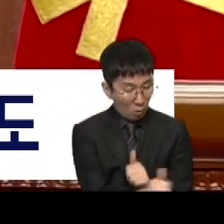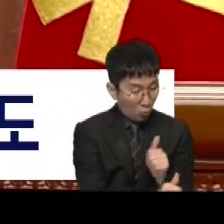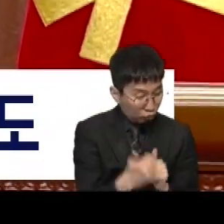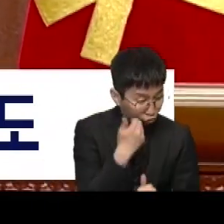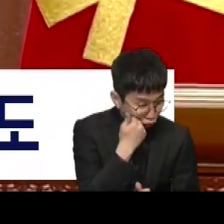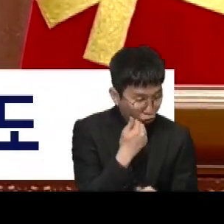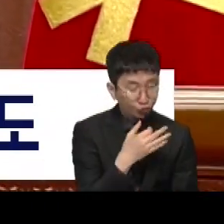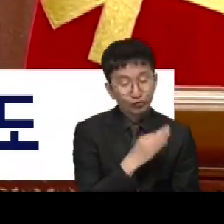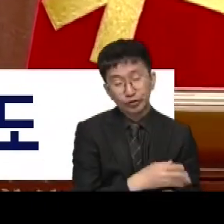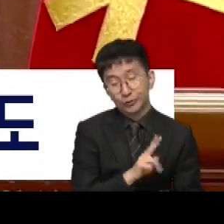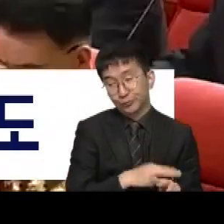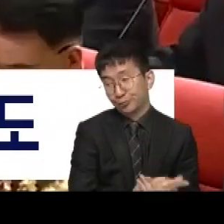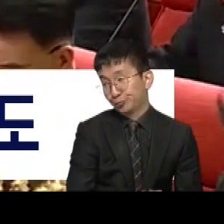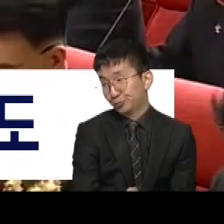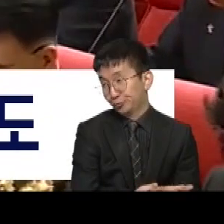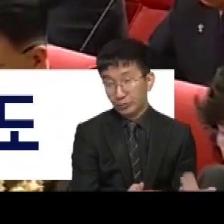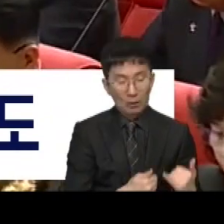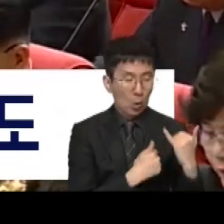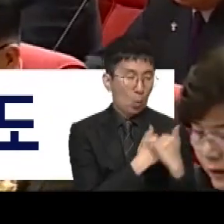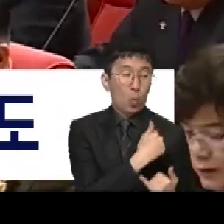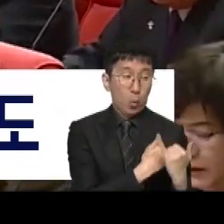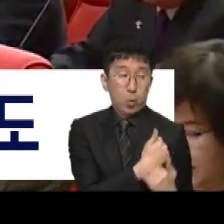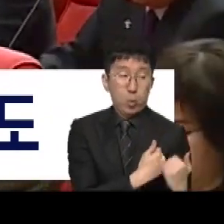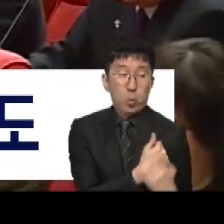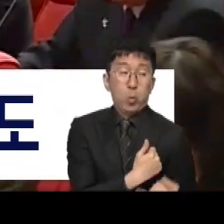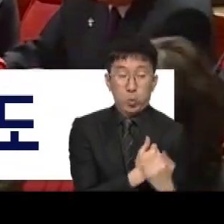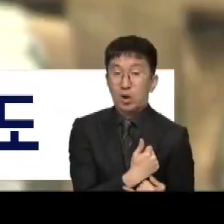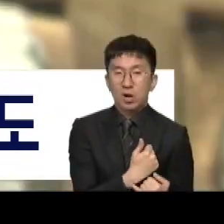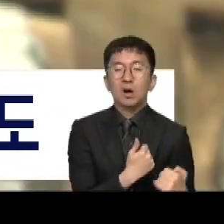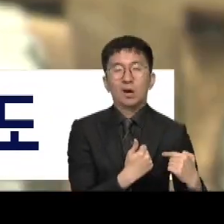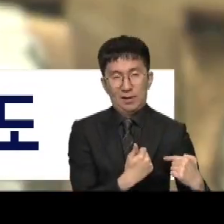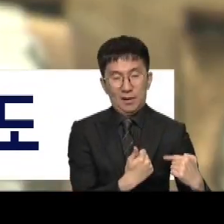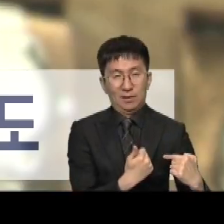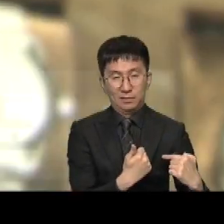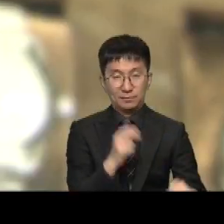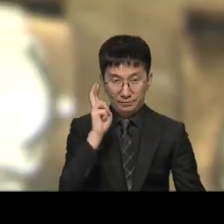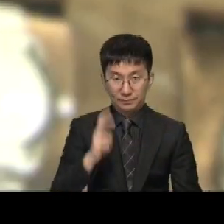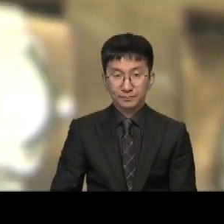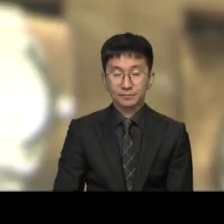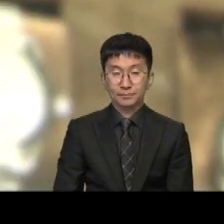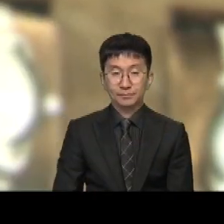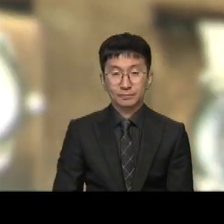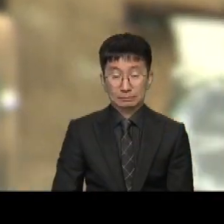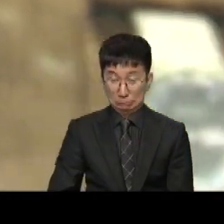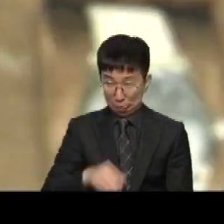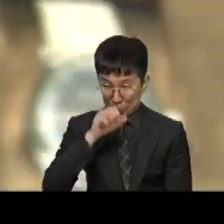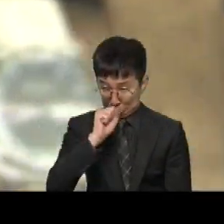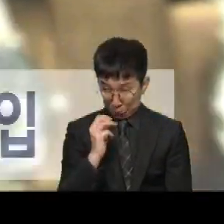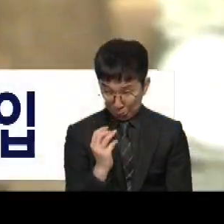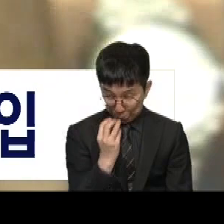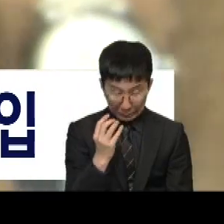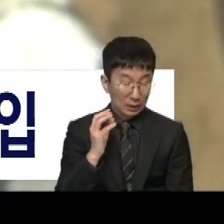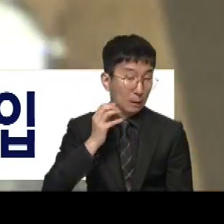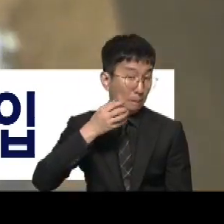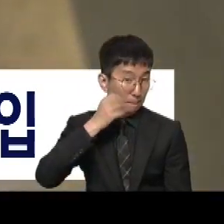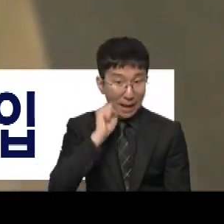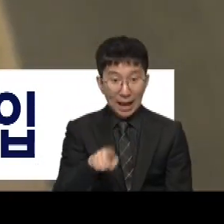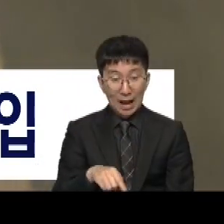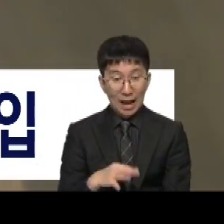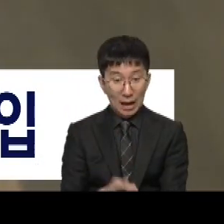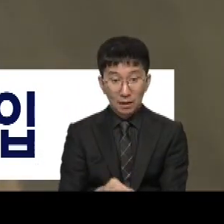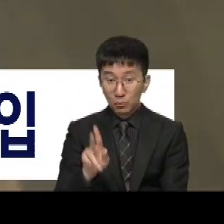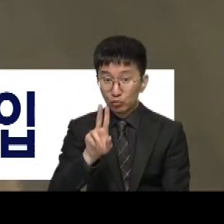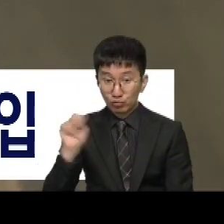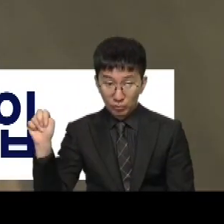이른바 김정은식 선물 통치와 관련이 있는 걸로 추정됩니다. 고급 시계 같은 사치품은 유엔 안보리가